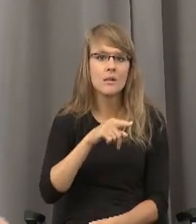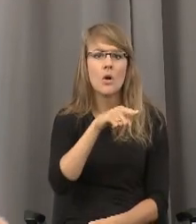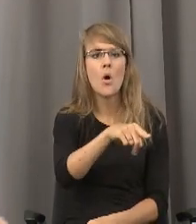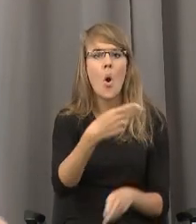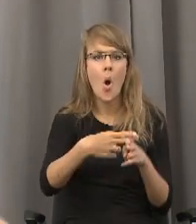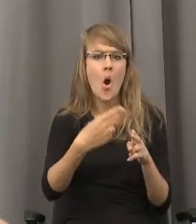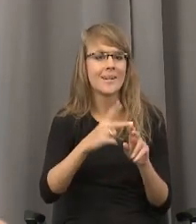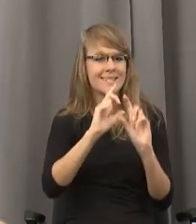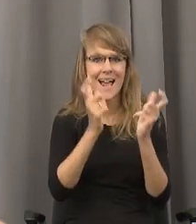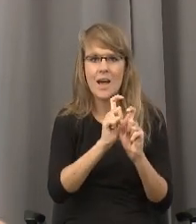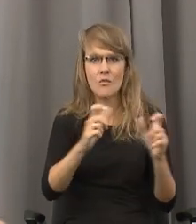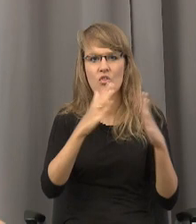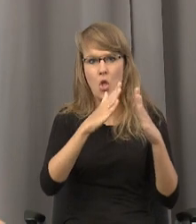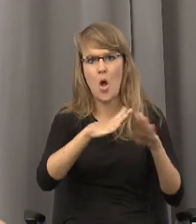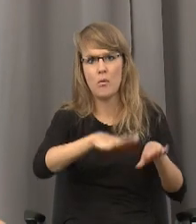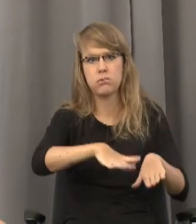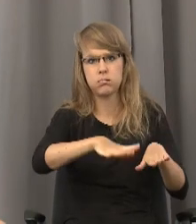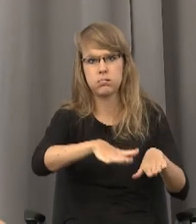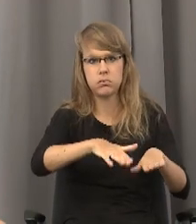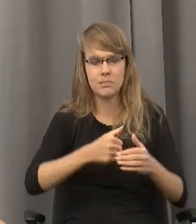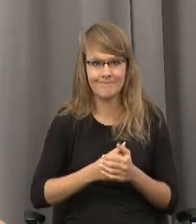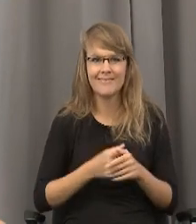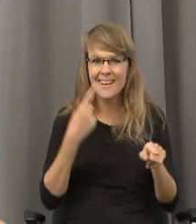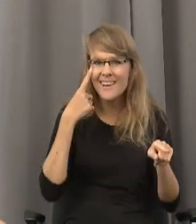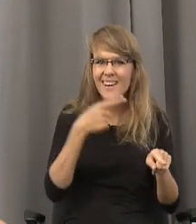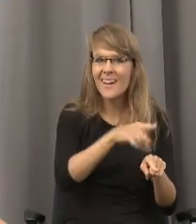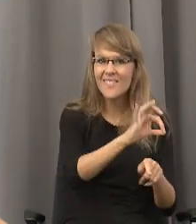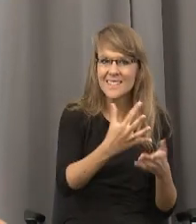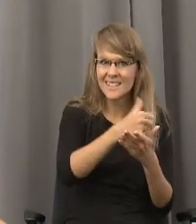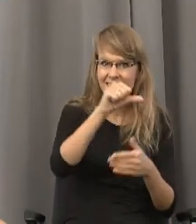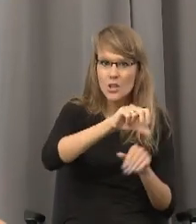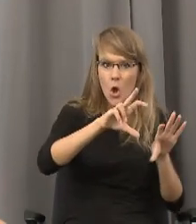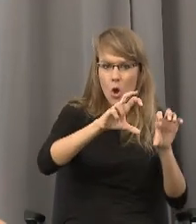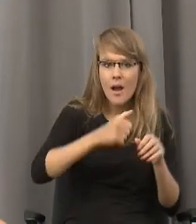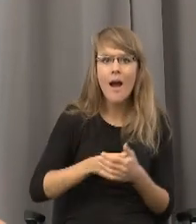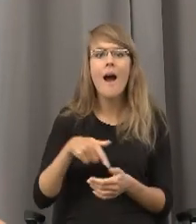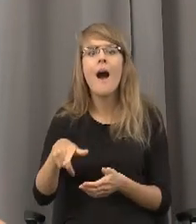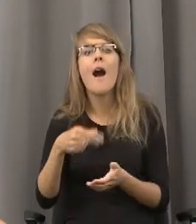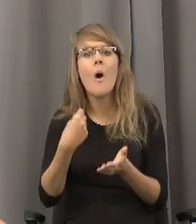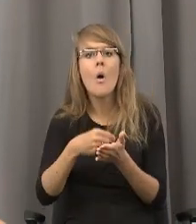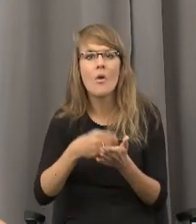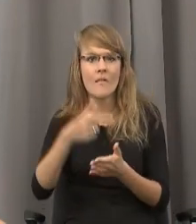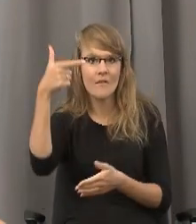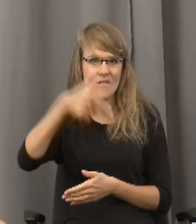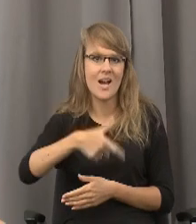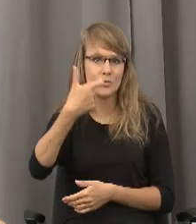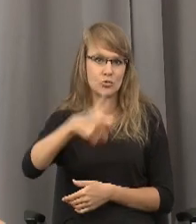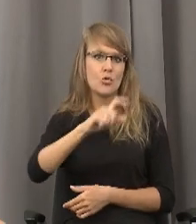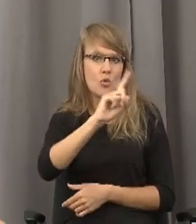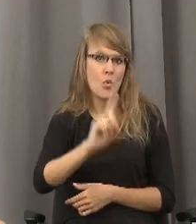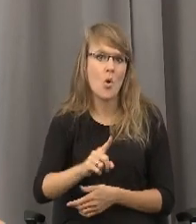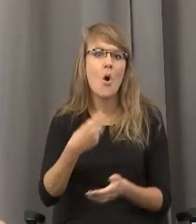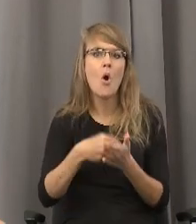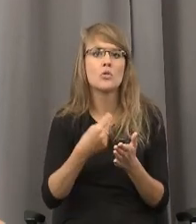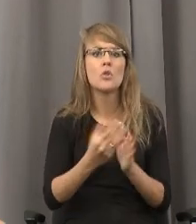w domu. Koszty, mieliśmy dochód chorego 1800 zł, tu mamy ponad 2100 zł koszt